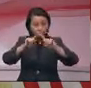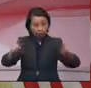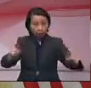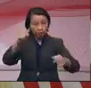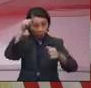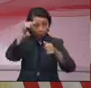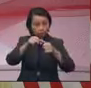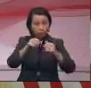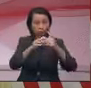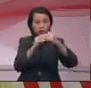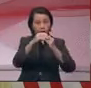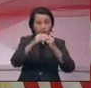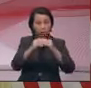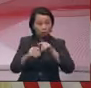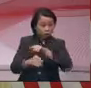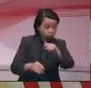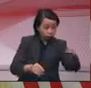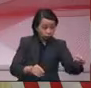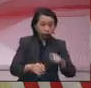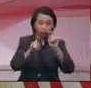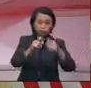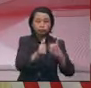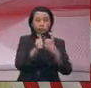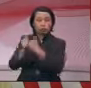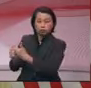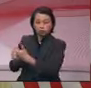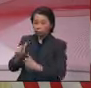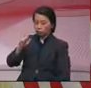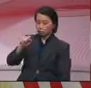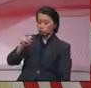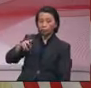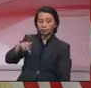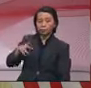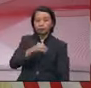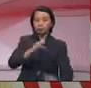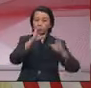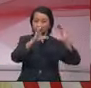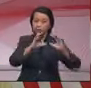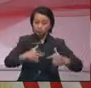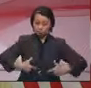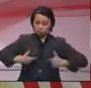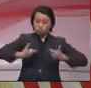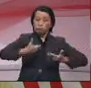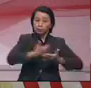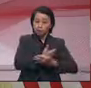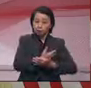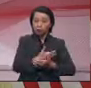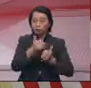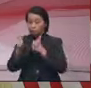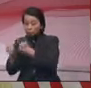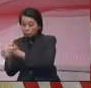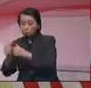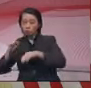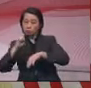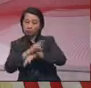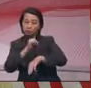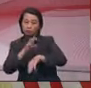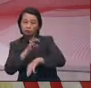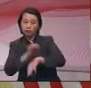diberikan tertakluk kepada SOP serta norma baru mengikut nasihat MKN dan juga Kementerian Kesihatan